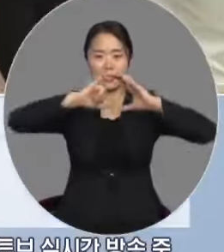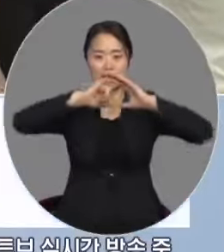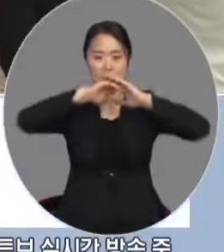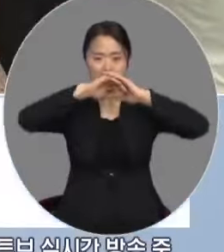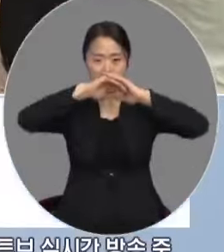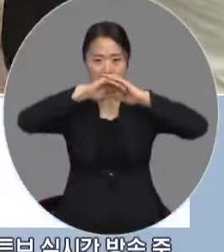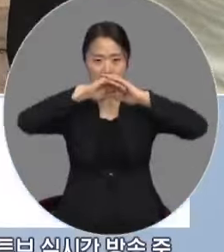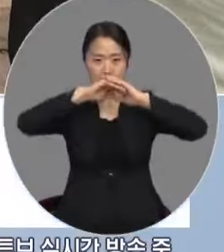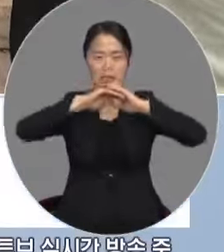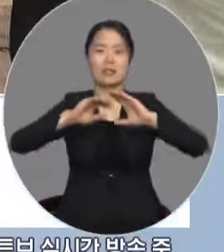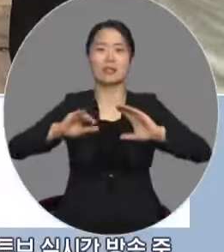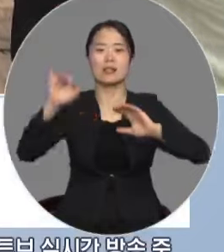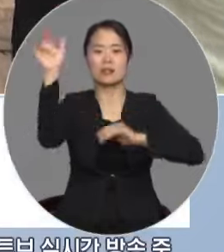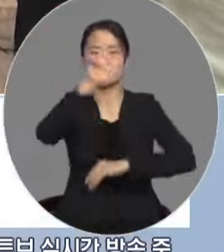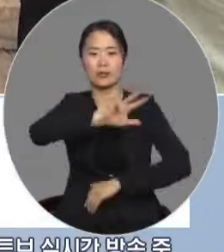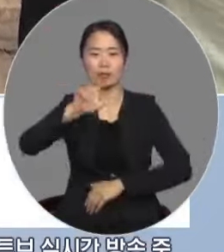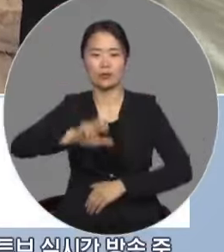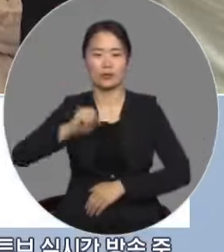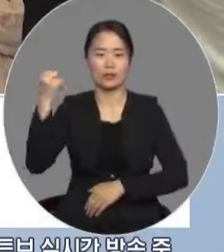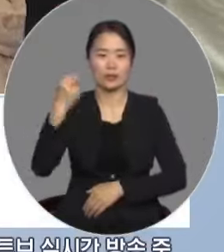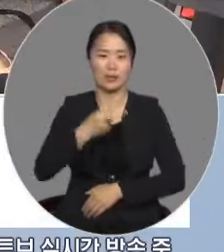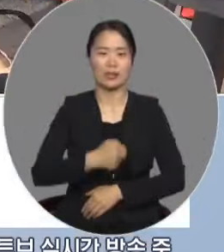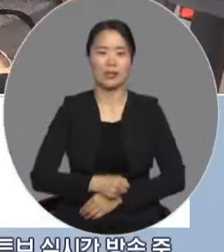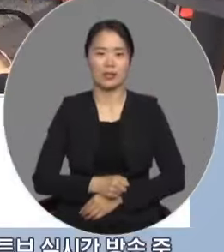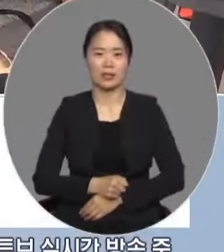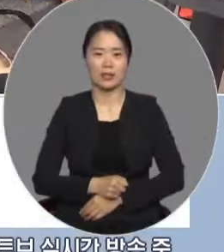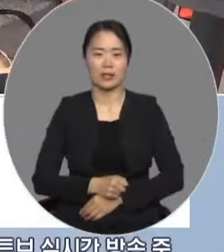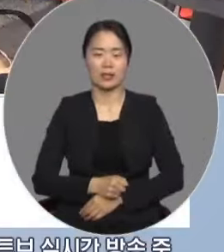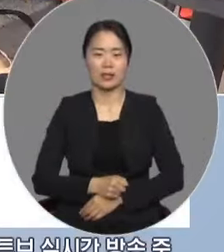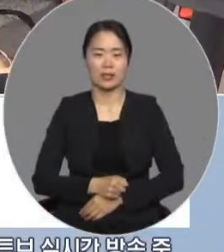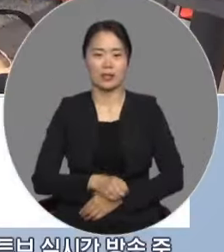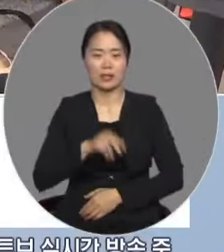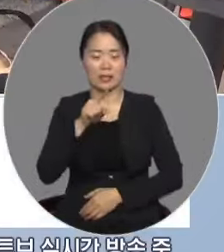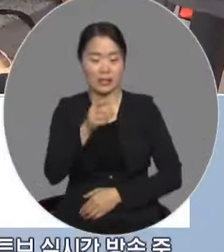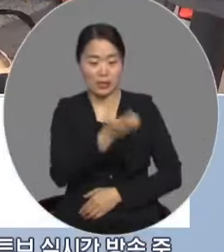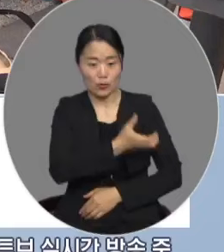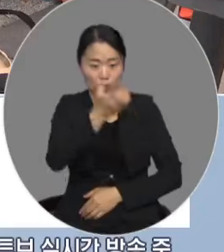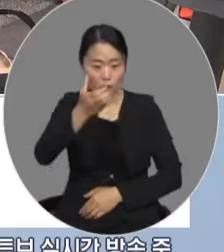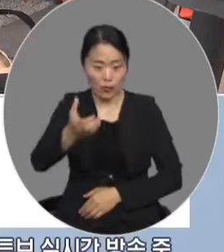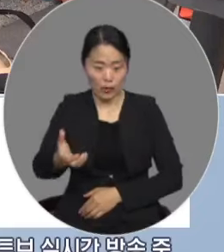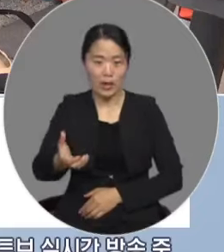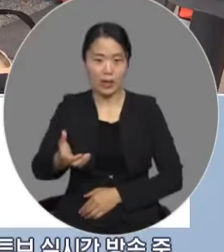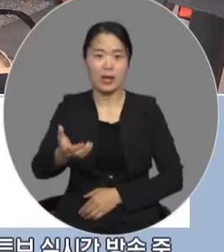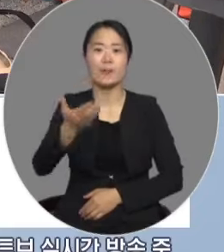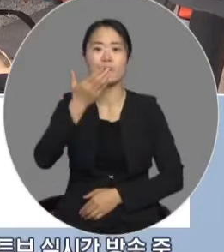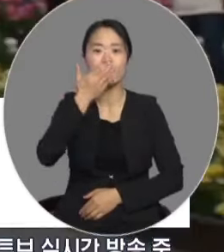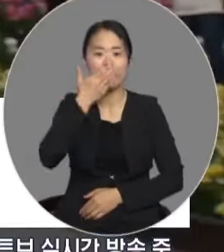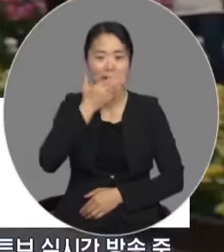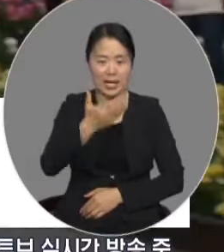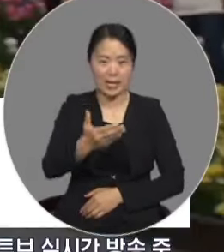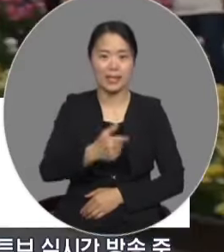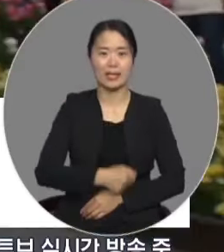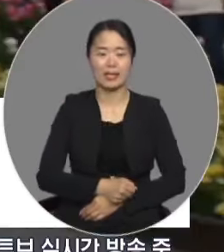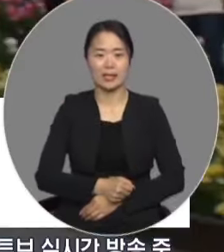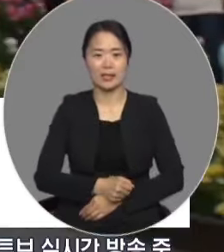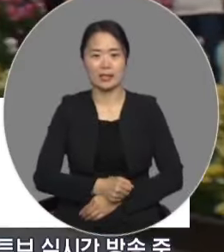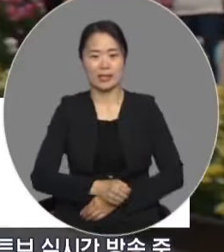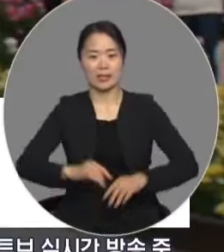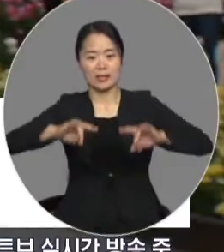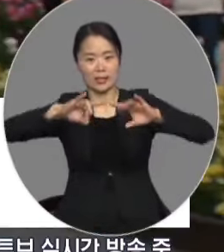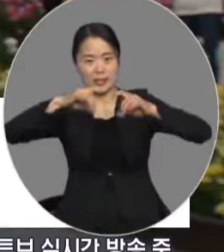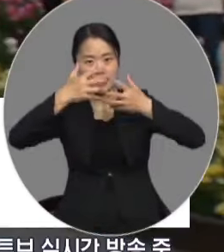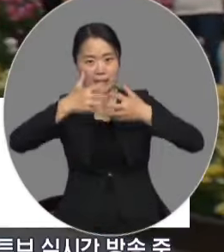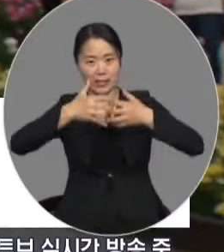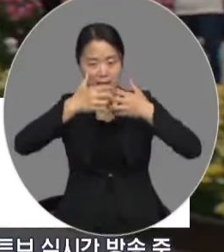민원이라든지 베스트 민원 같은 경우가 있습니다. 오케이 같은 경우는 이동이 가능한 전자제품이라든지 가전에 필요한